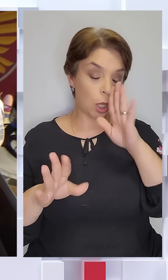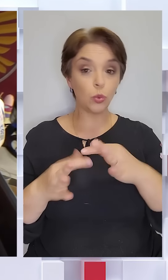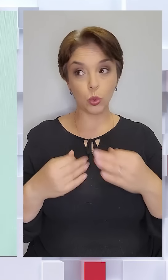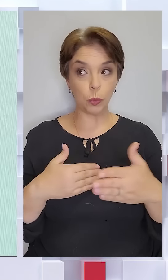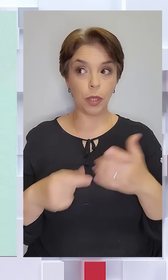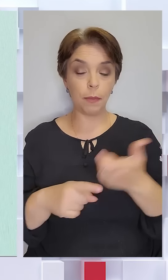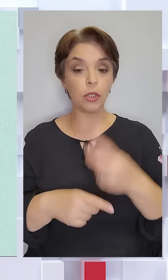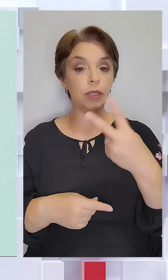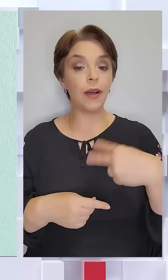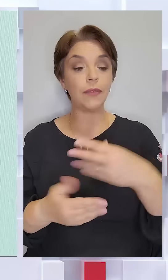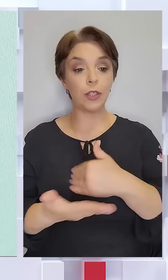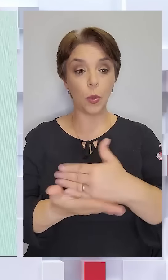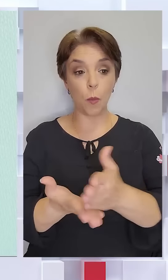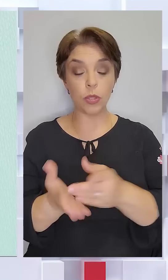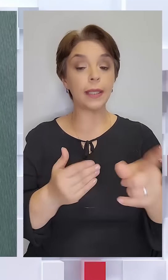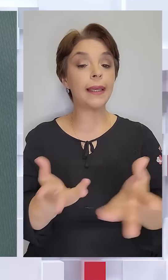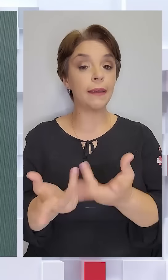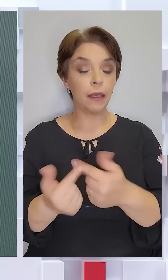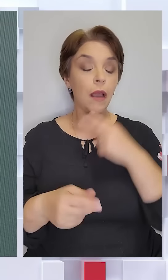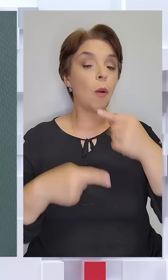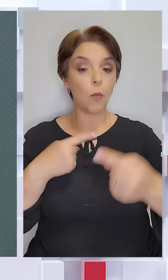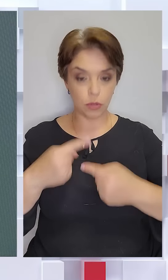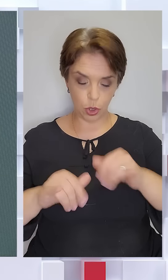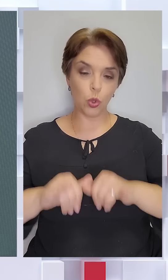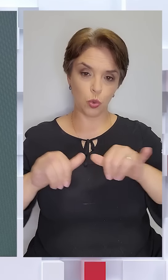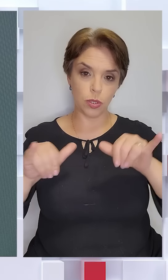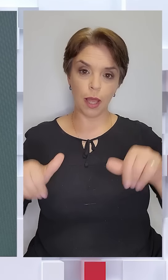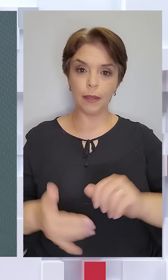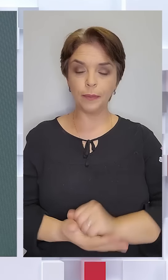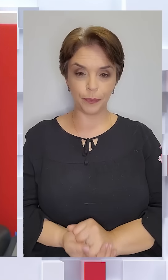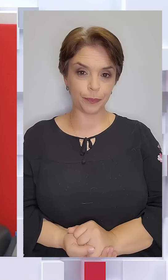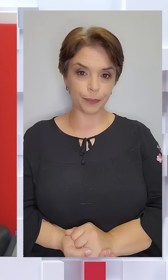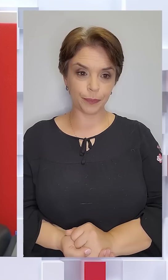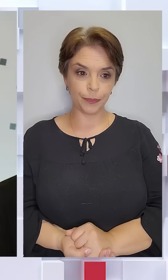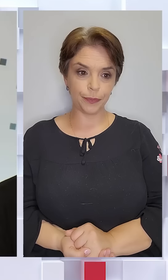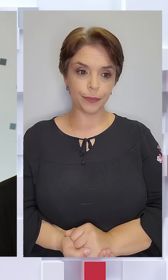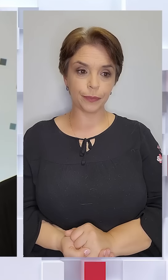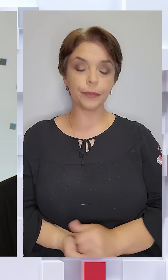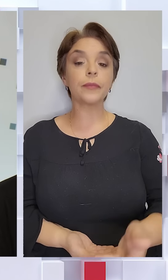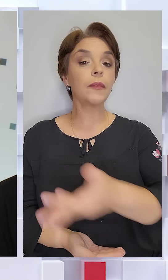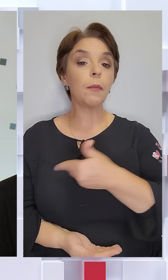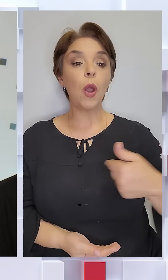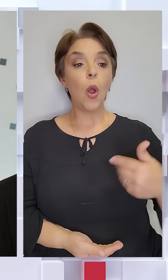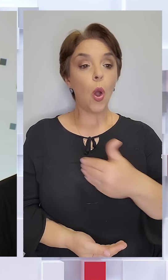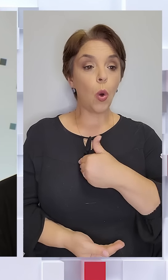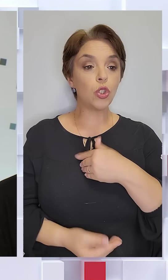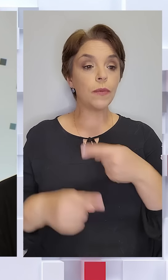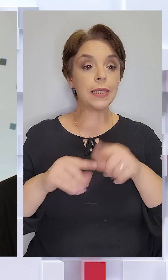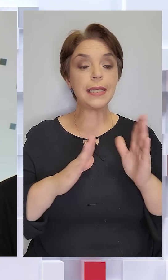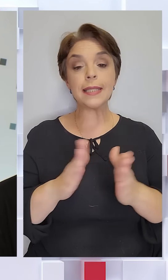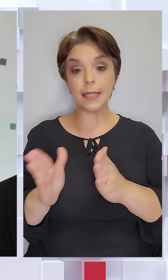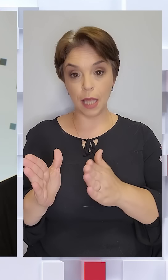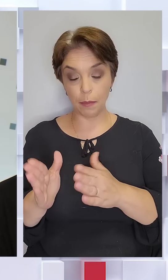більше як 20 послуг, і їх кількість постійно зростатиме. Ми хочемо, щоб в цій